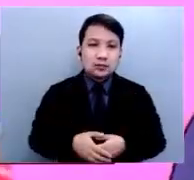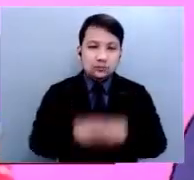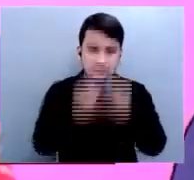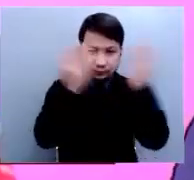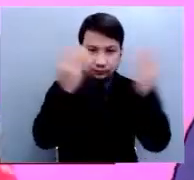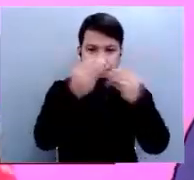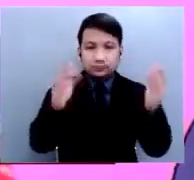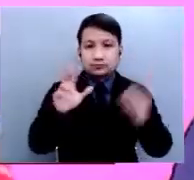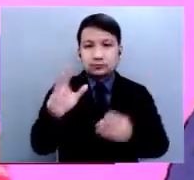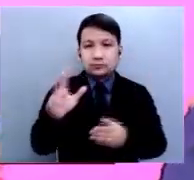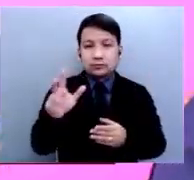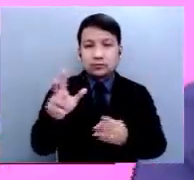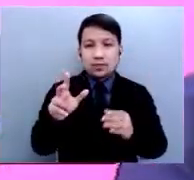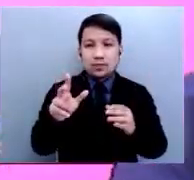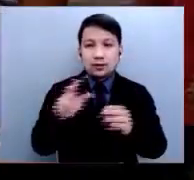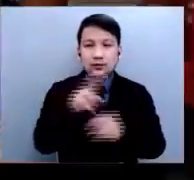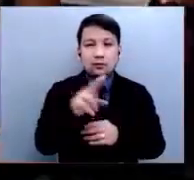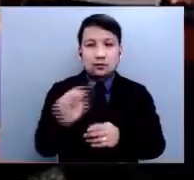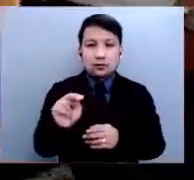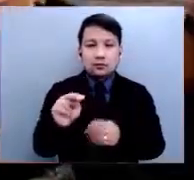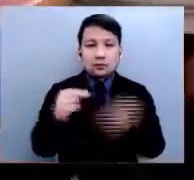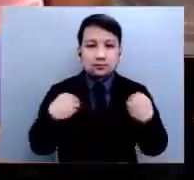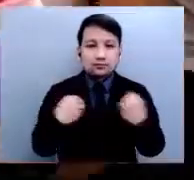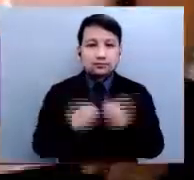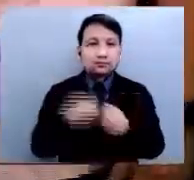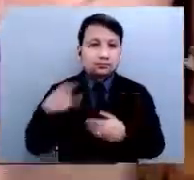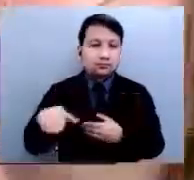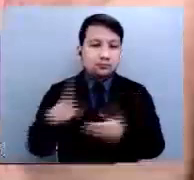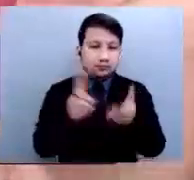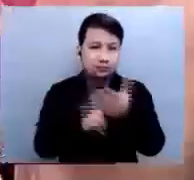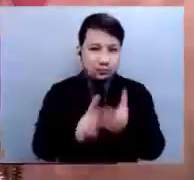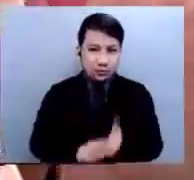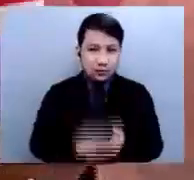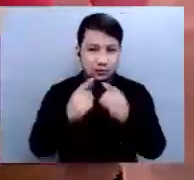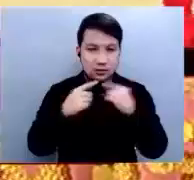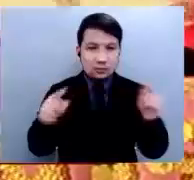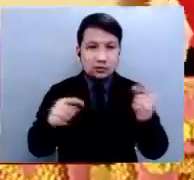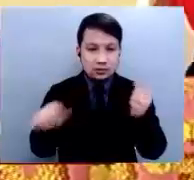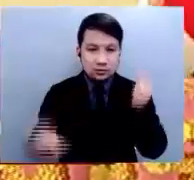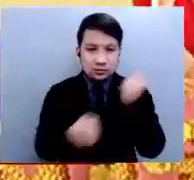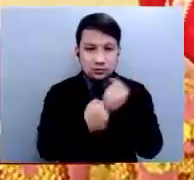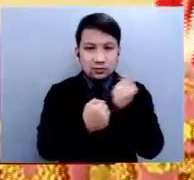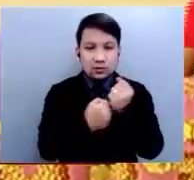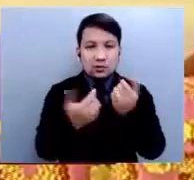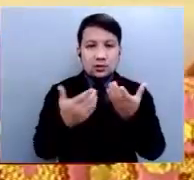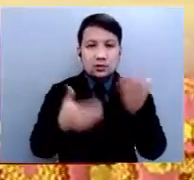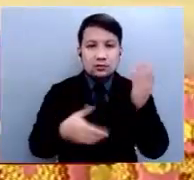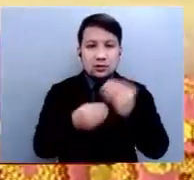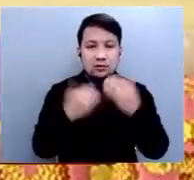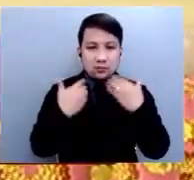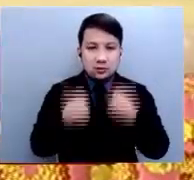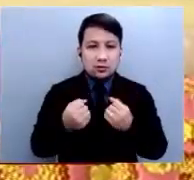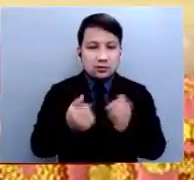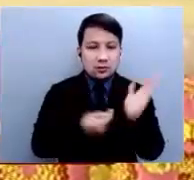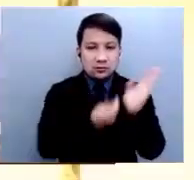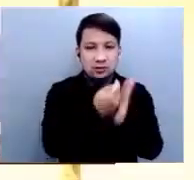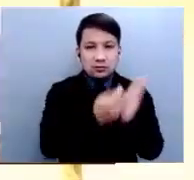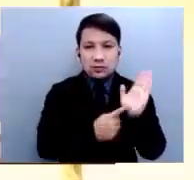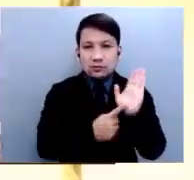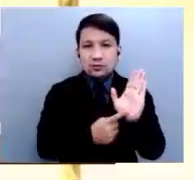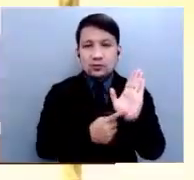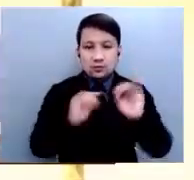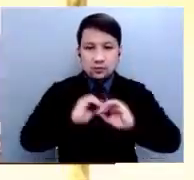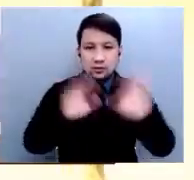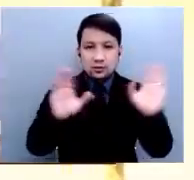30 ahensya ng UN ang mga miyembro na lumagda ng deklarasyon ng suporta. Ang paninindigan sa katotohanan, malinis na